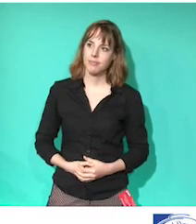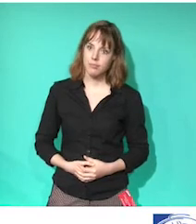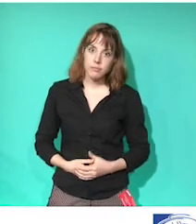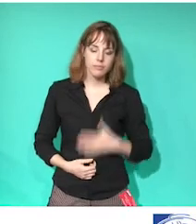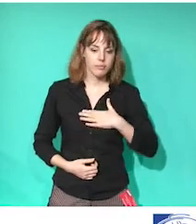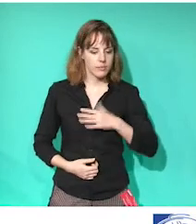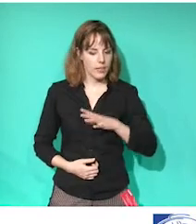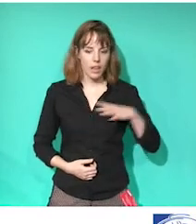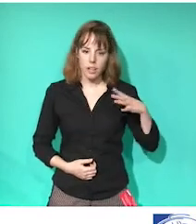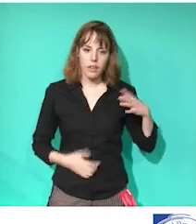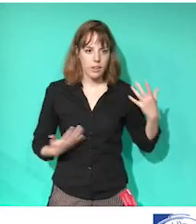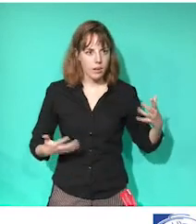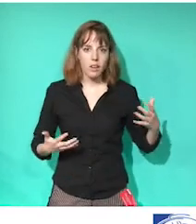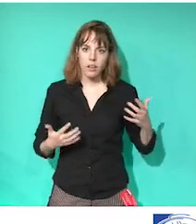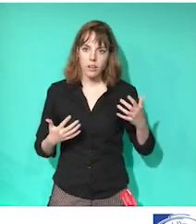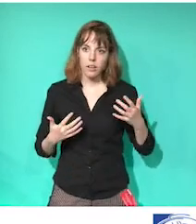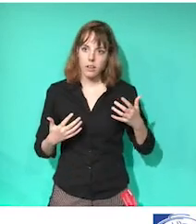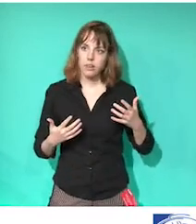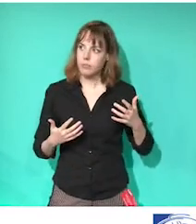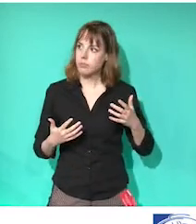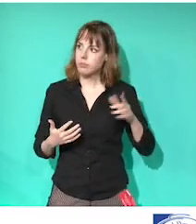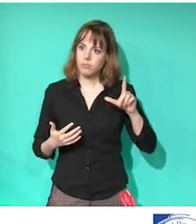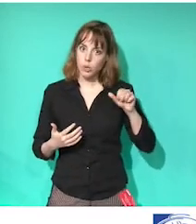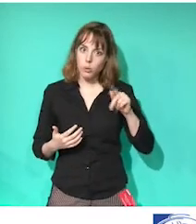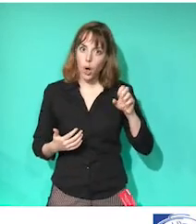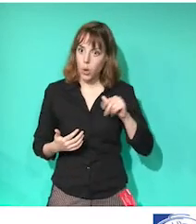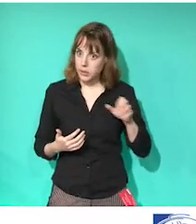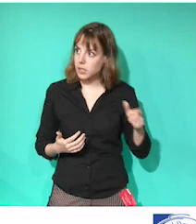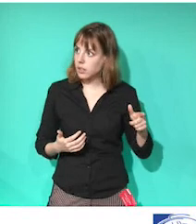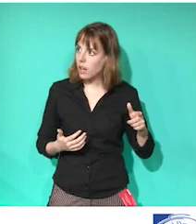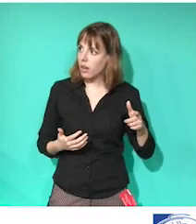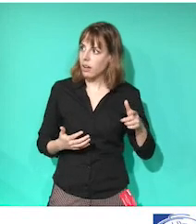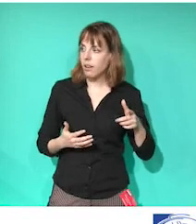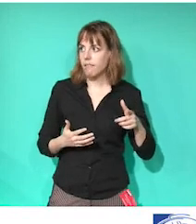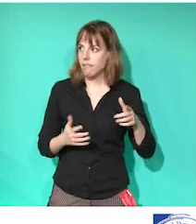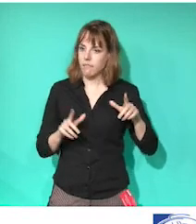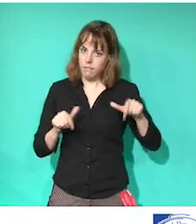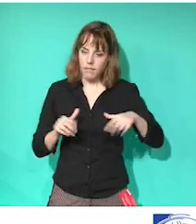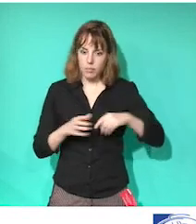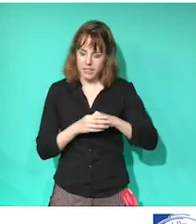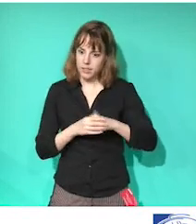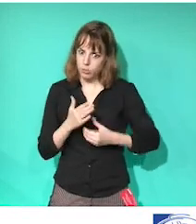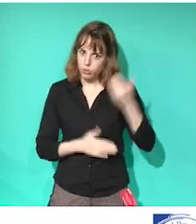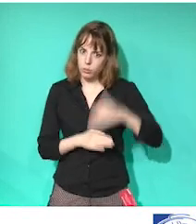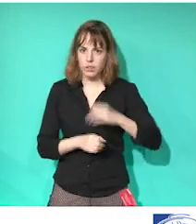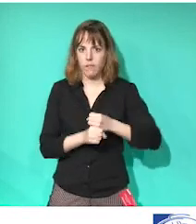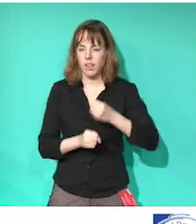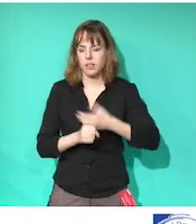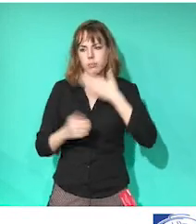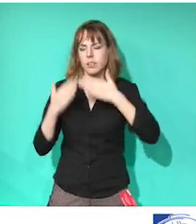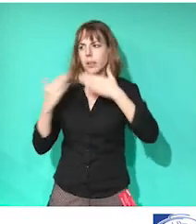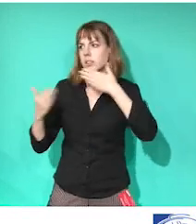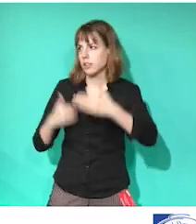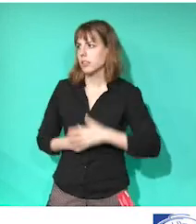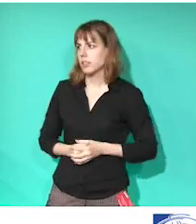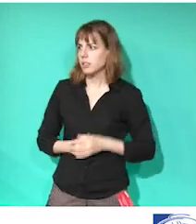C'était un privilège de partager avec vous, Laurence, cette journée de travail, vraiment, merci, merci de tout ce que vous nous donnez et